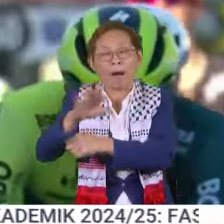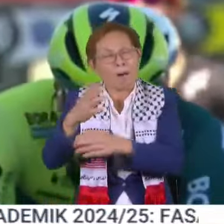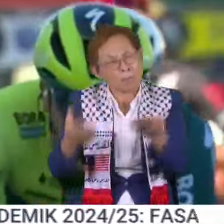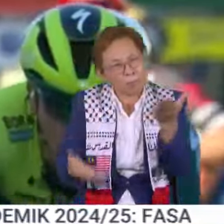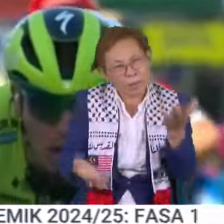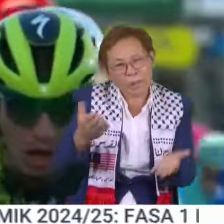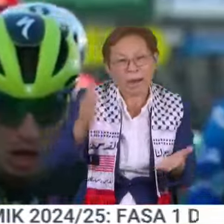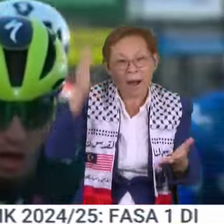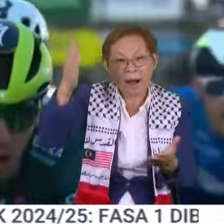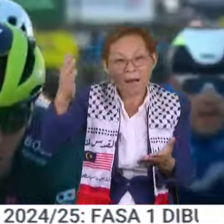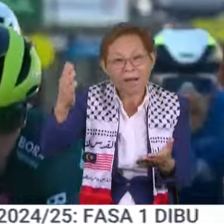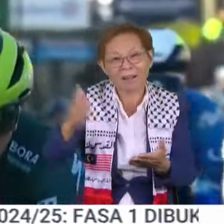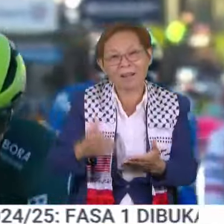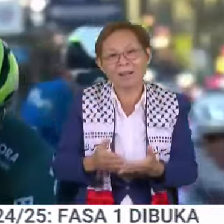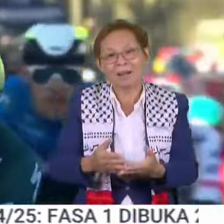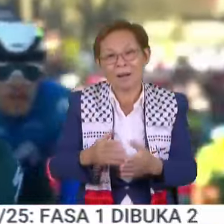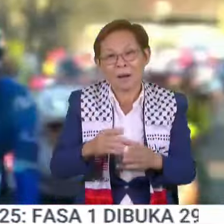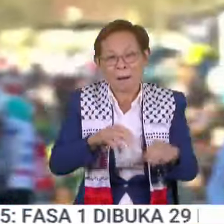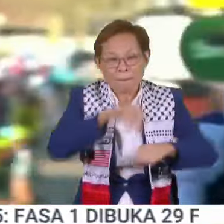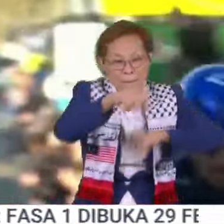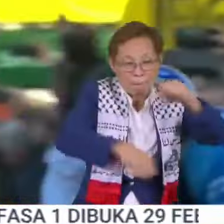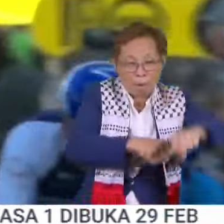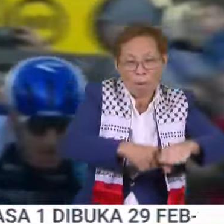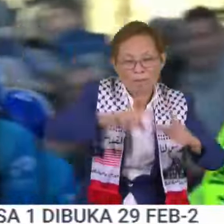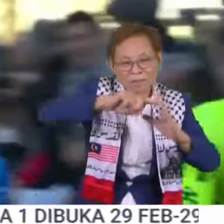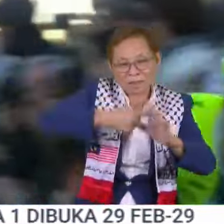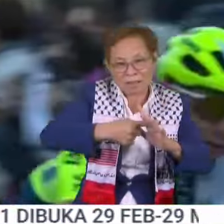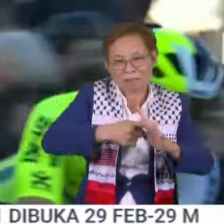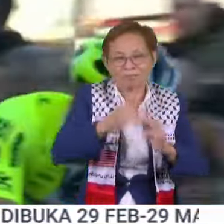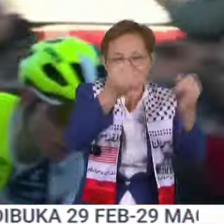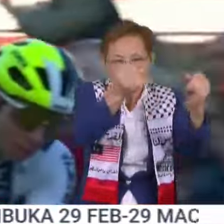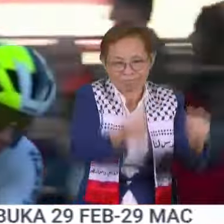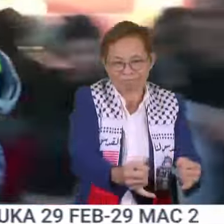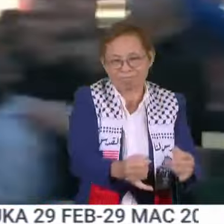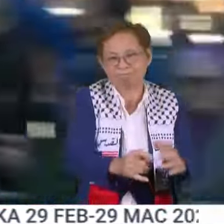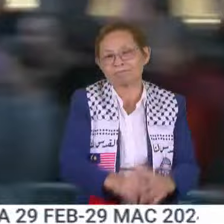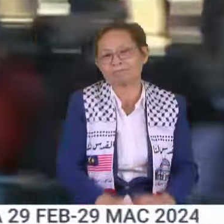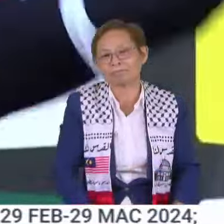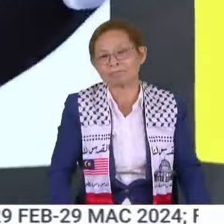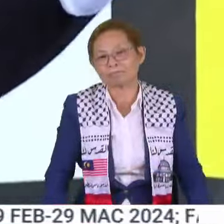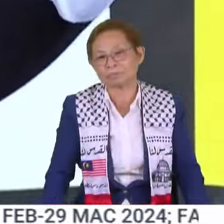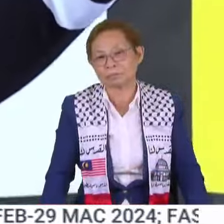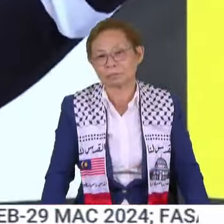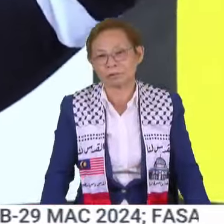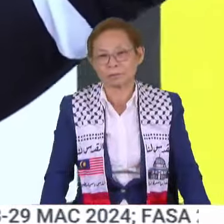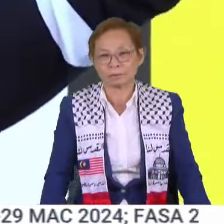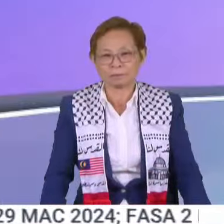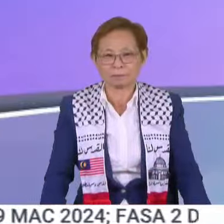mungkin akan menyina apabila pelumba dilepaskan secara individu.